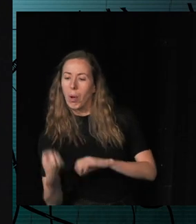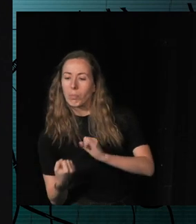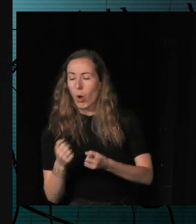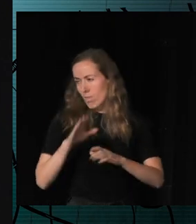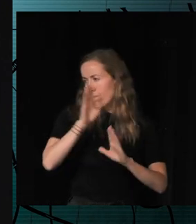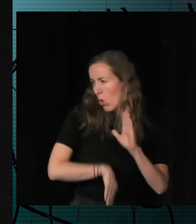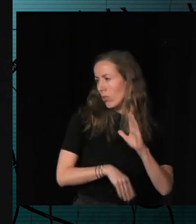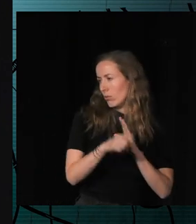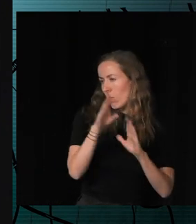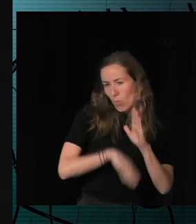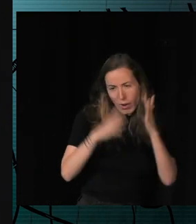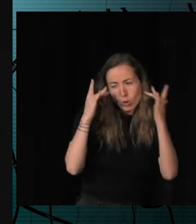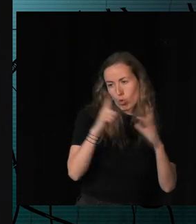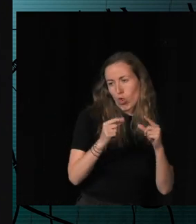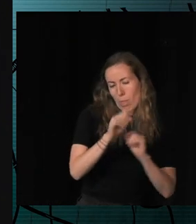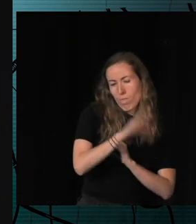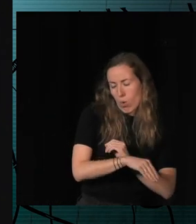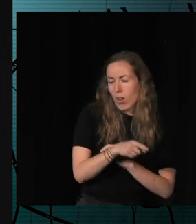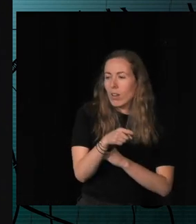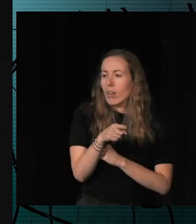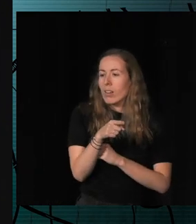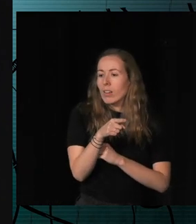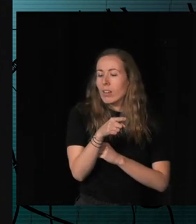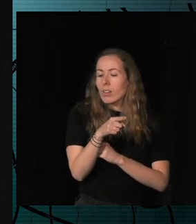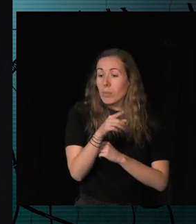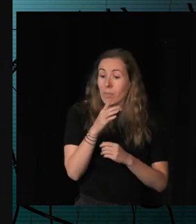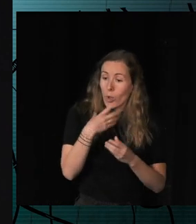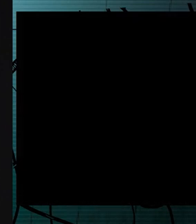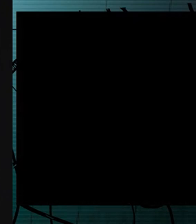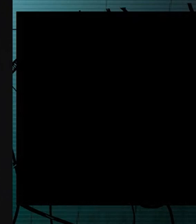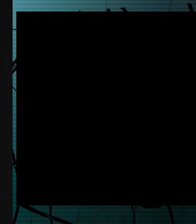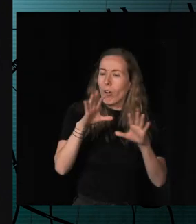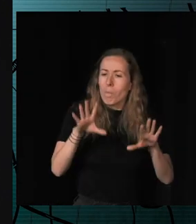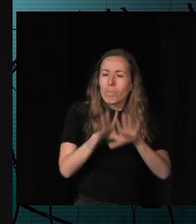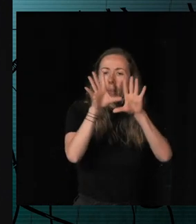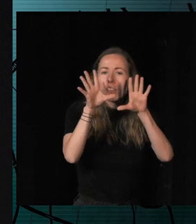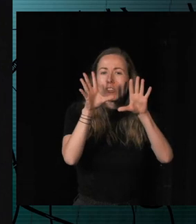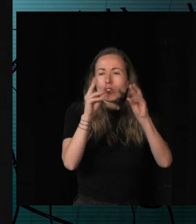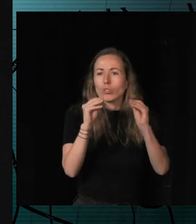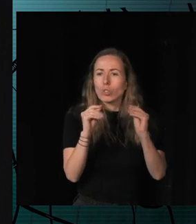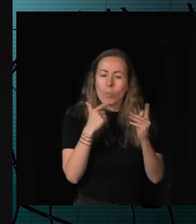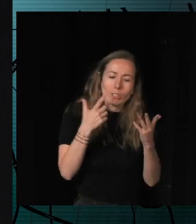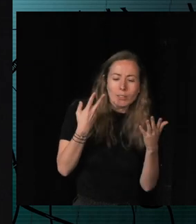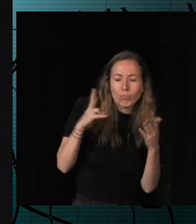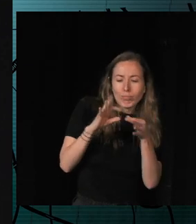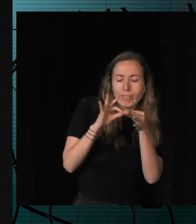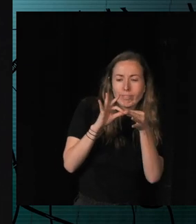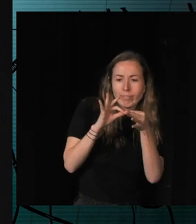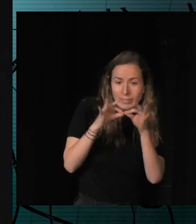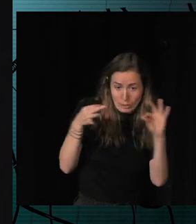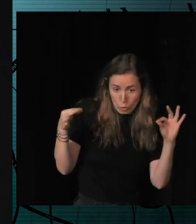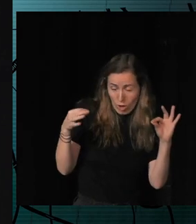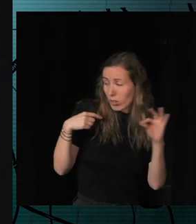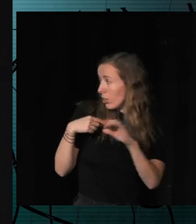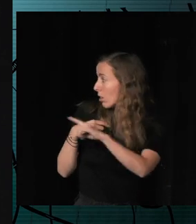dans dans la pop culture japonaise mais au-delà de ça c'est que justement il raisonne en matière d'archétype et donc pour son histoire comme l'a dit